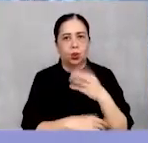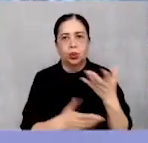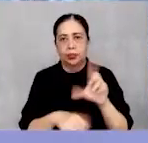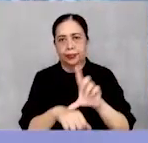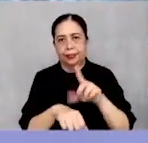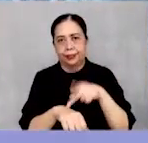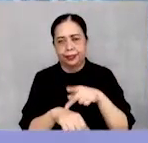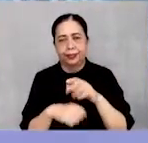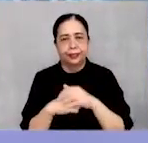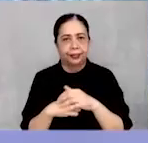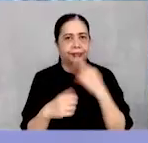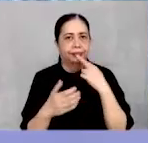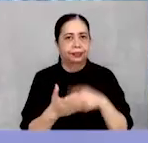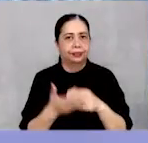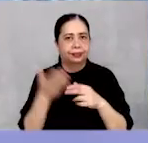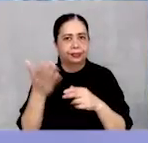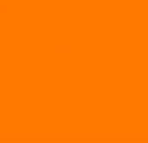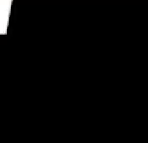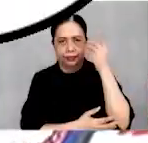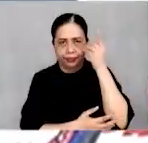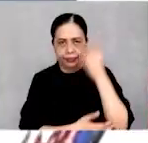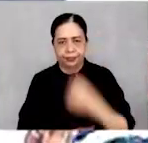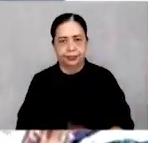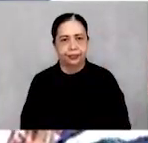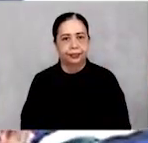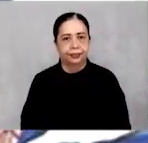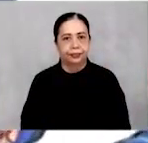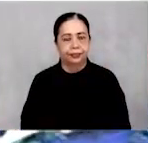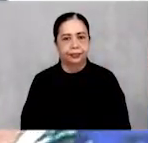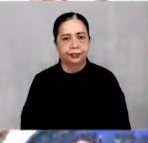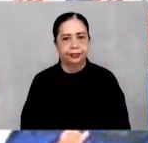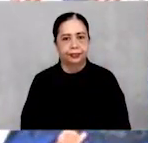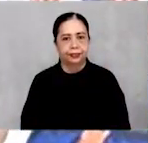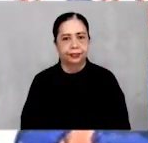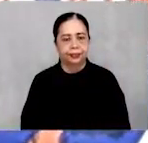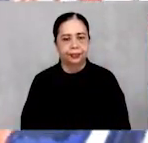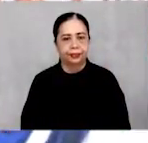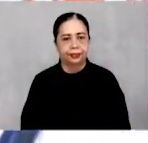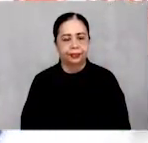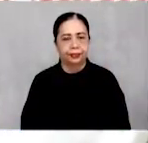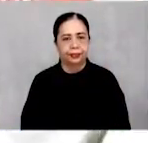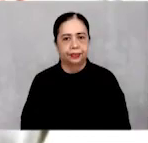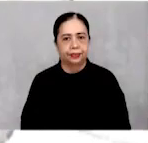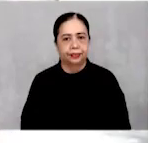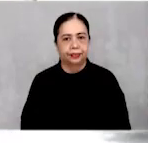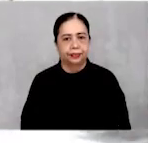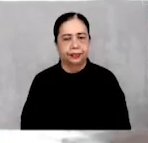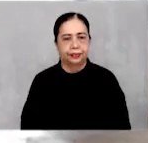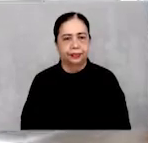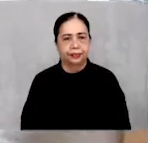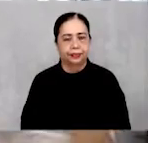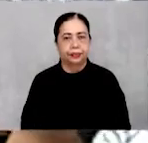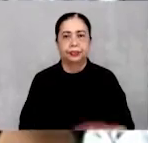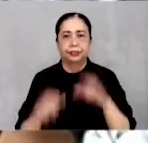Nasa frontline na balitang yan si Gary De Leon. You have the right to hire a lawyer if you don't have one, the Bureau of Immigration. Inaresto